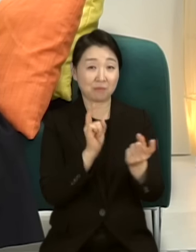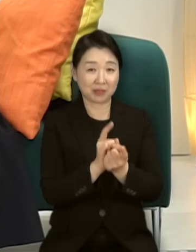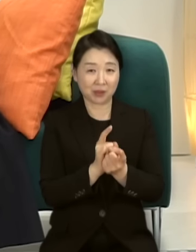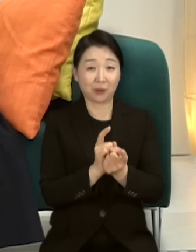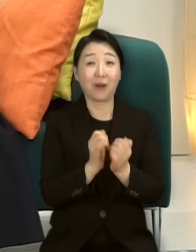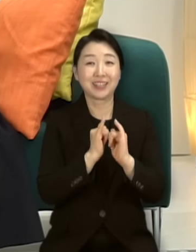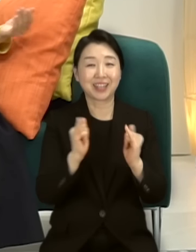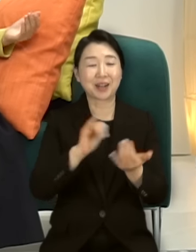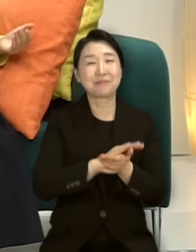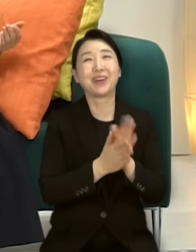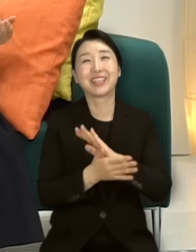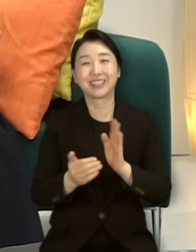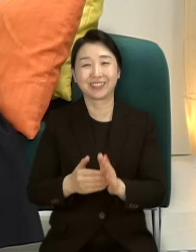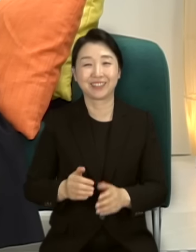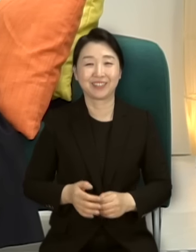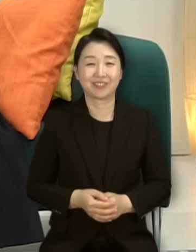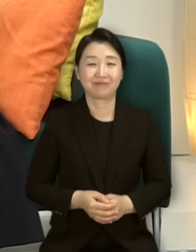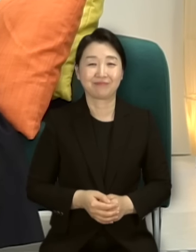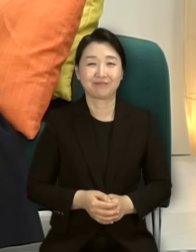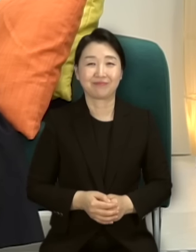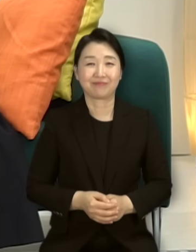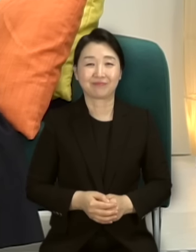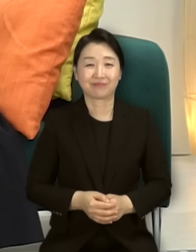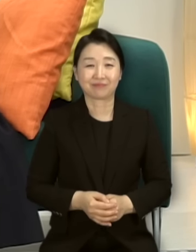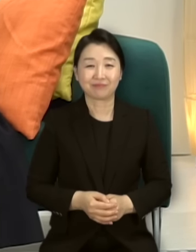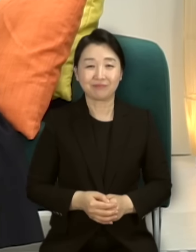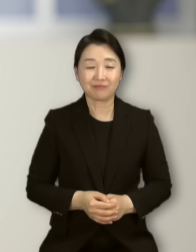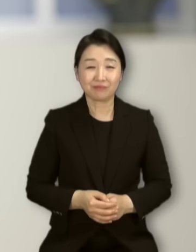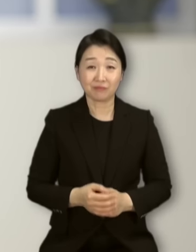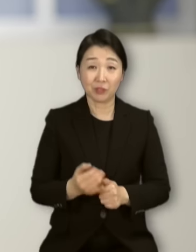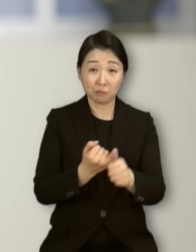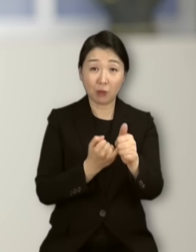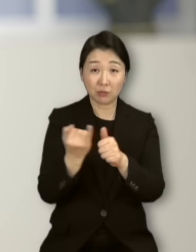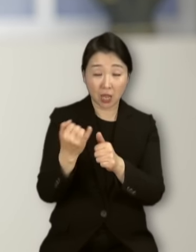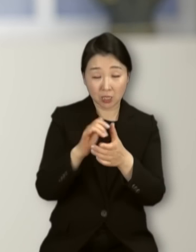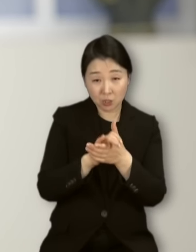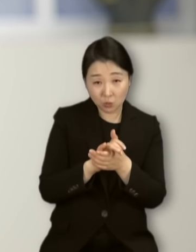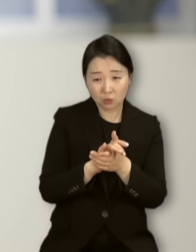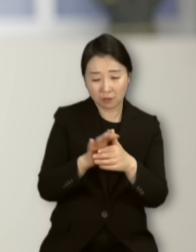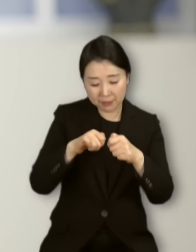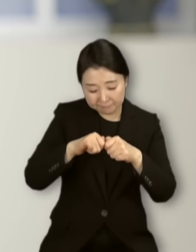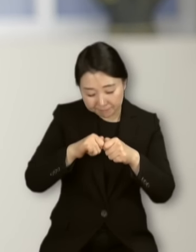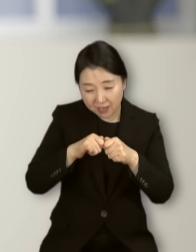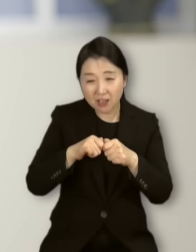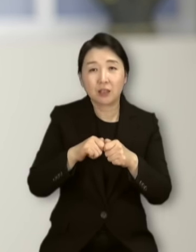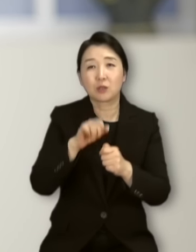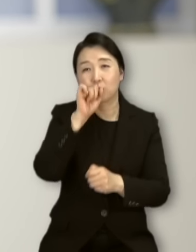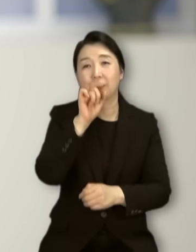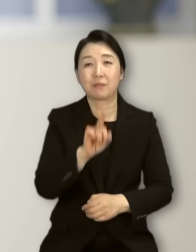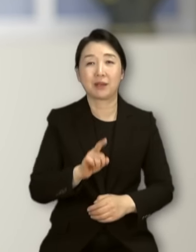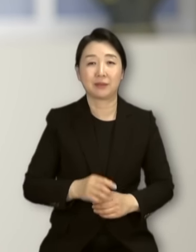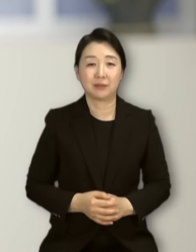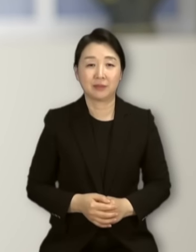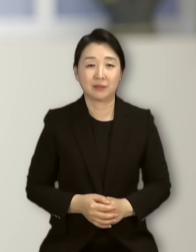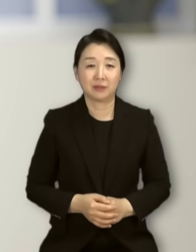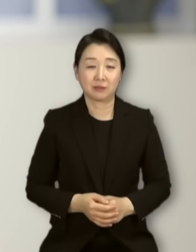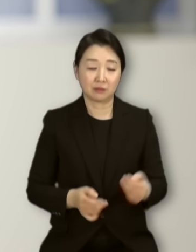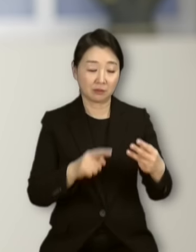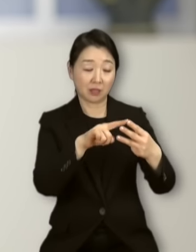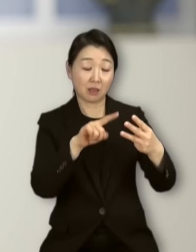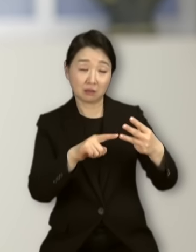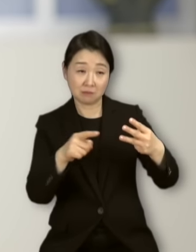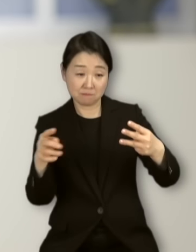만나고 사람 되다 보니까 야 근데 배우자 기도는 진짜 이렇게 세세하게 하는게 좋다고 하는데 그니까 야